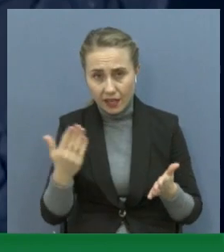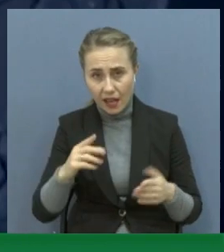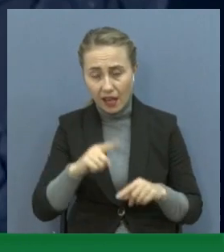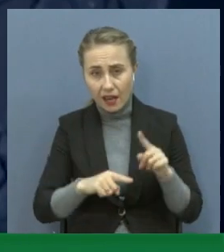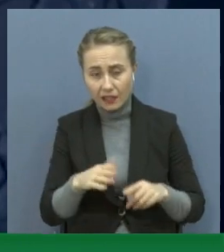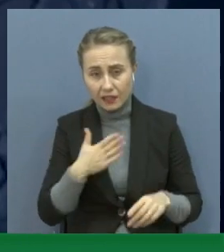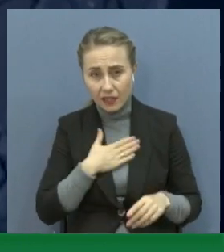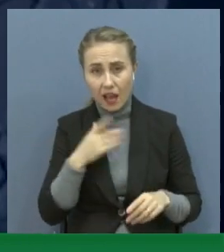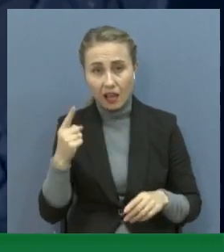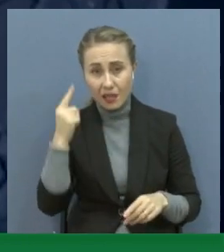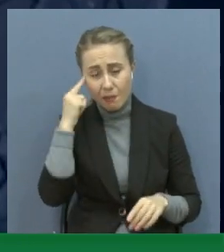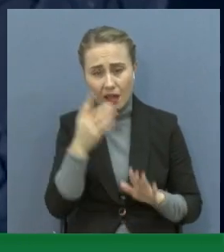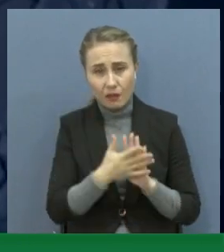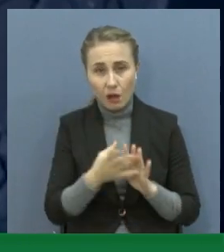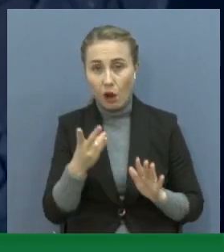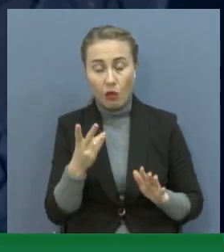Они догадывались, но